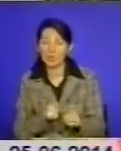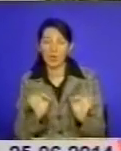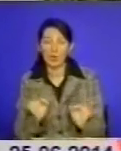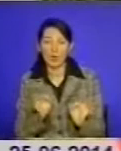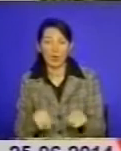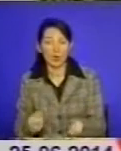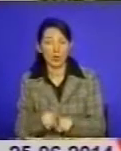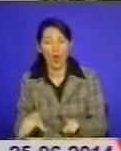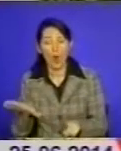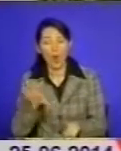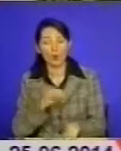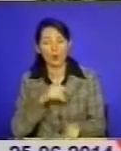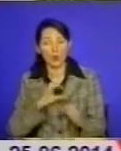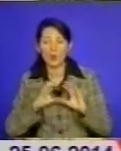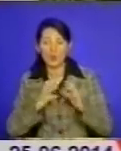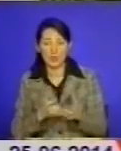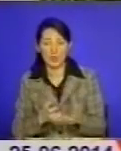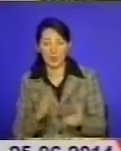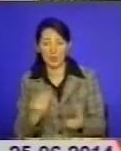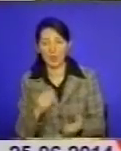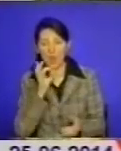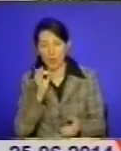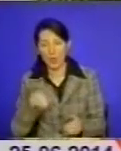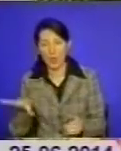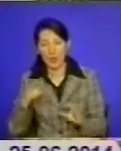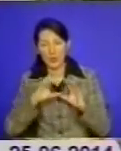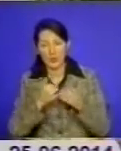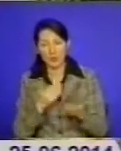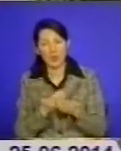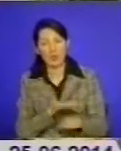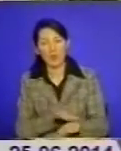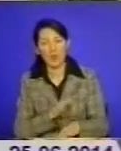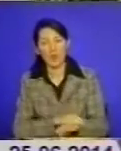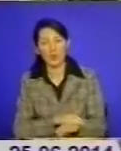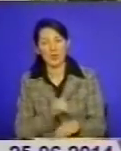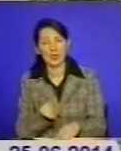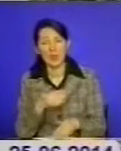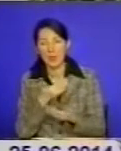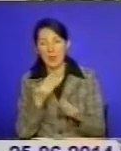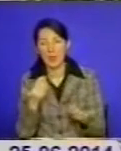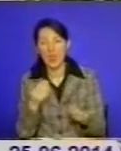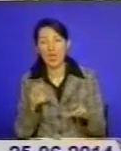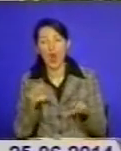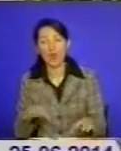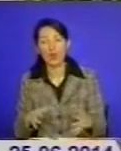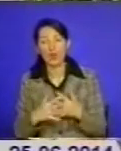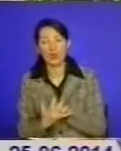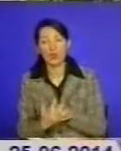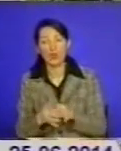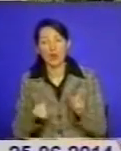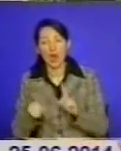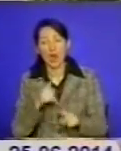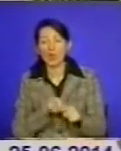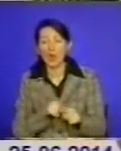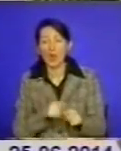світі. От ви кажете про весь світ. От, наприклад, приміром, у Польщі, там немає як голови сільської ради, якому платить держава. Так.